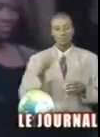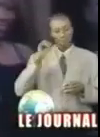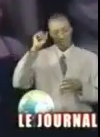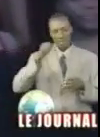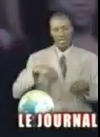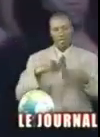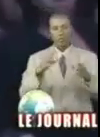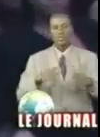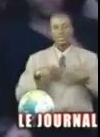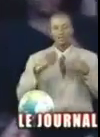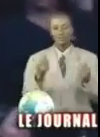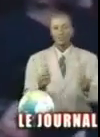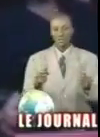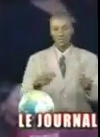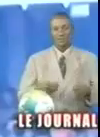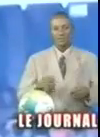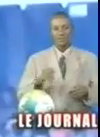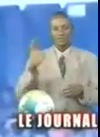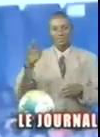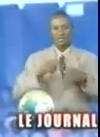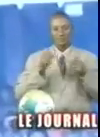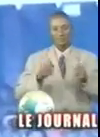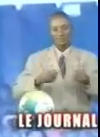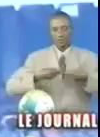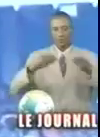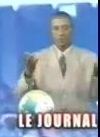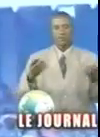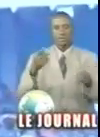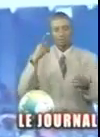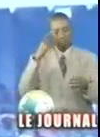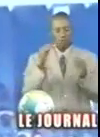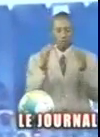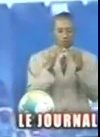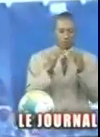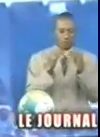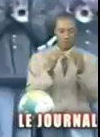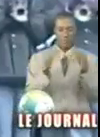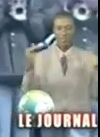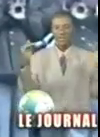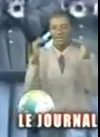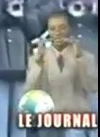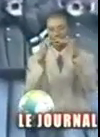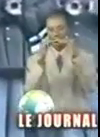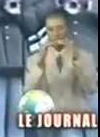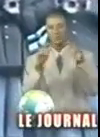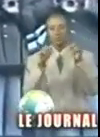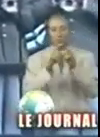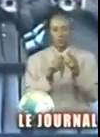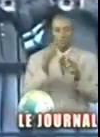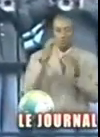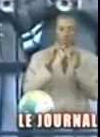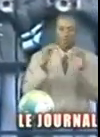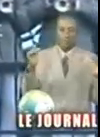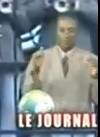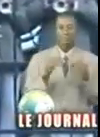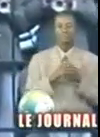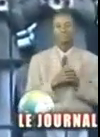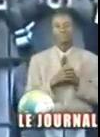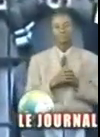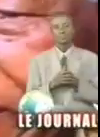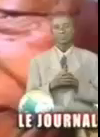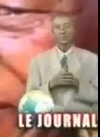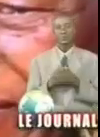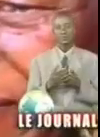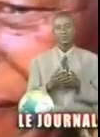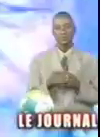la justice et des valeurs d'égalité, Nelson Mandela a eu le prix Nobel de la paix en 1994. Le père de